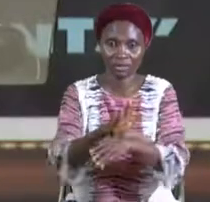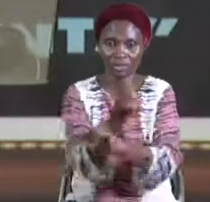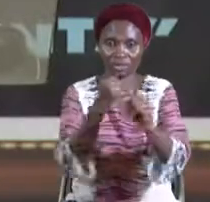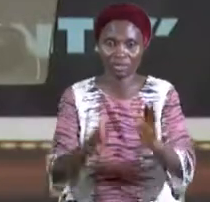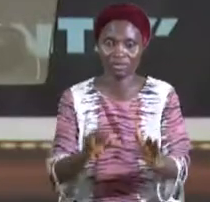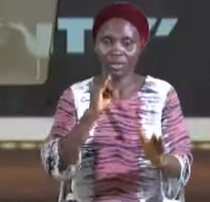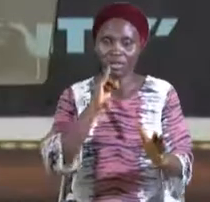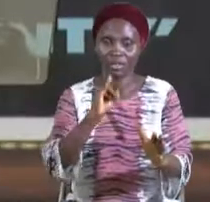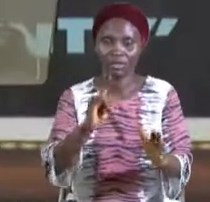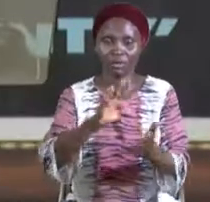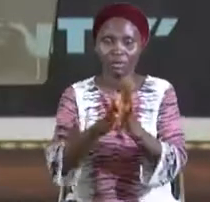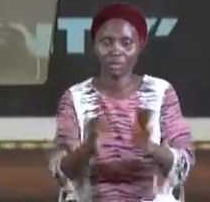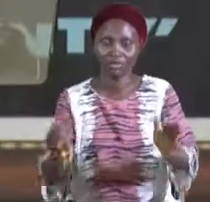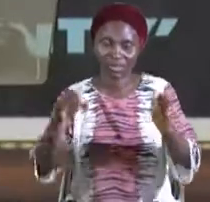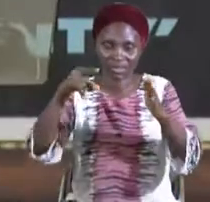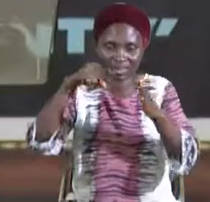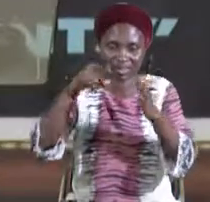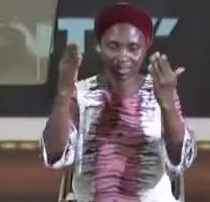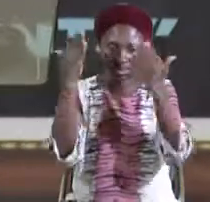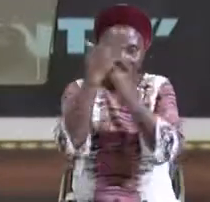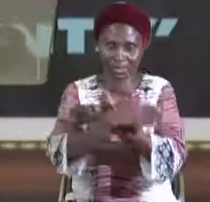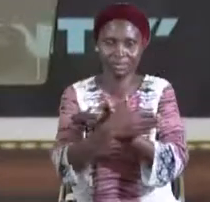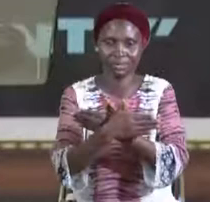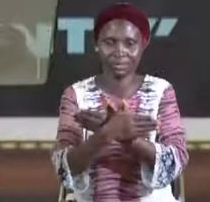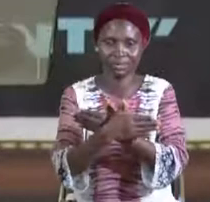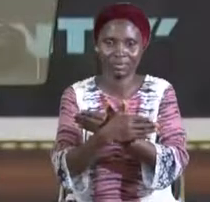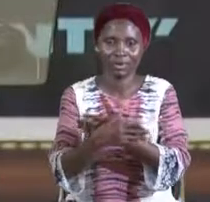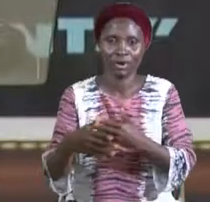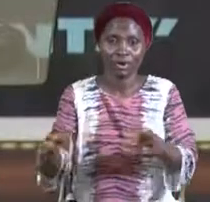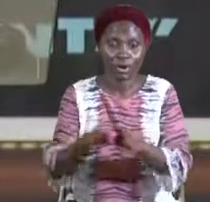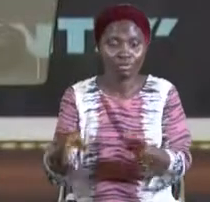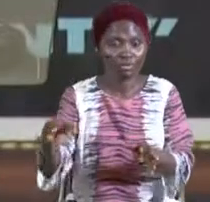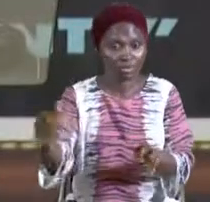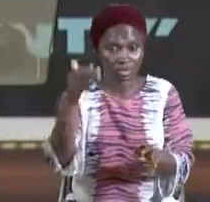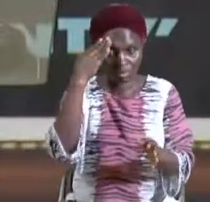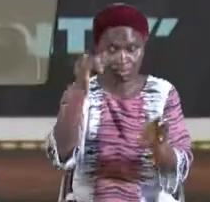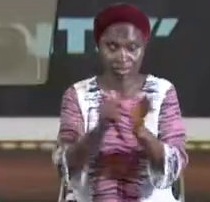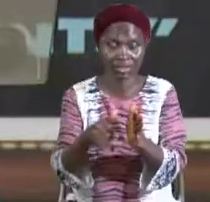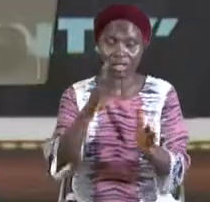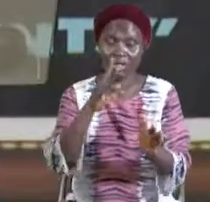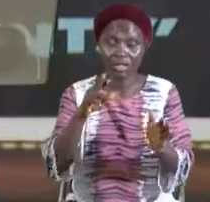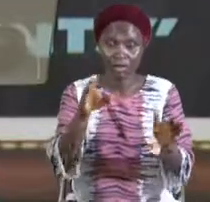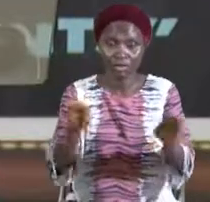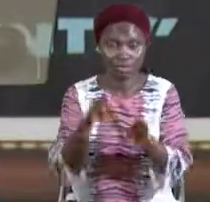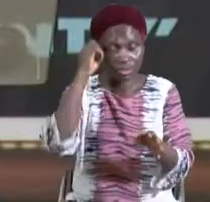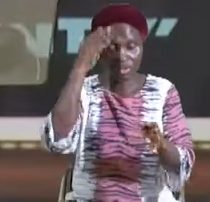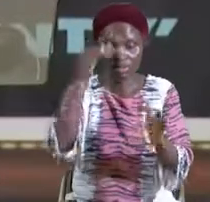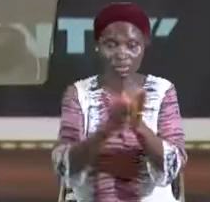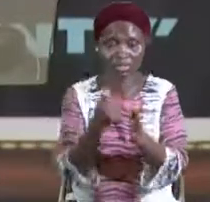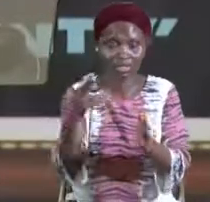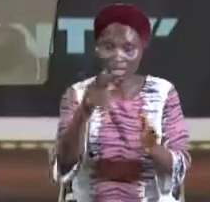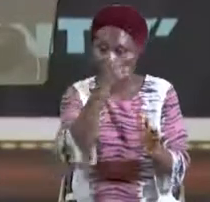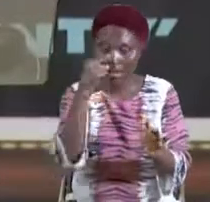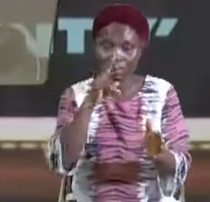Paul a vu, les a vus. Il savait qu'ils étaient sauvés avant. Il savait que leurs yeux étaient ouverts avant.